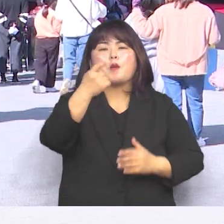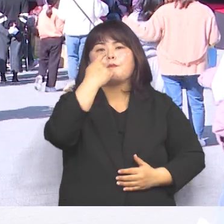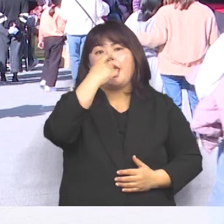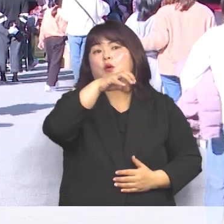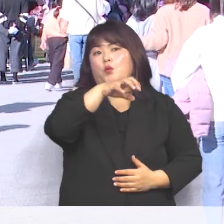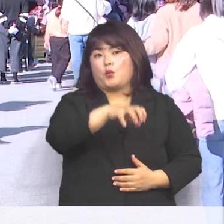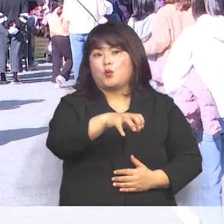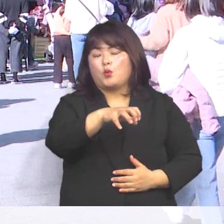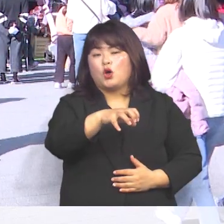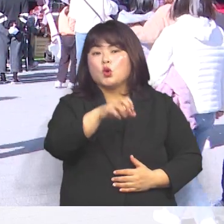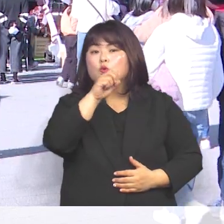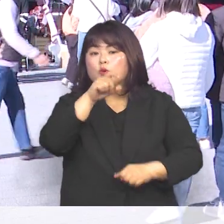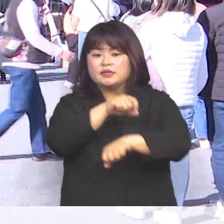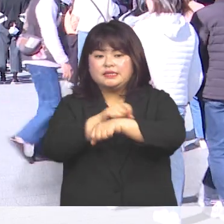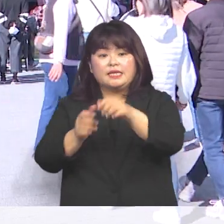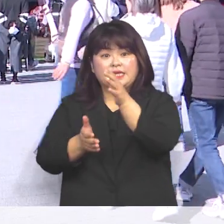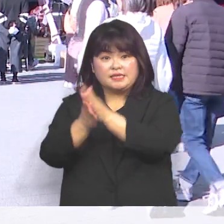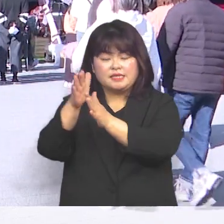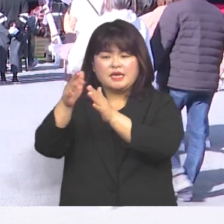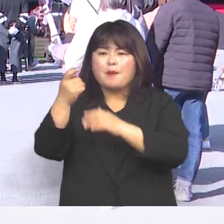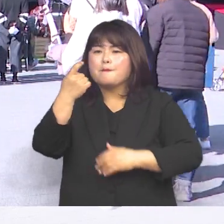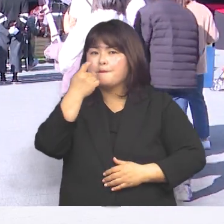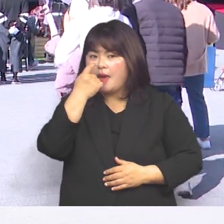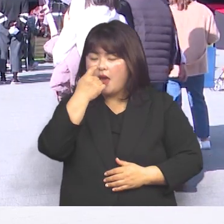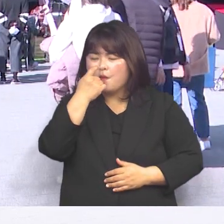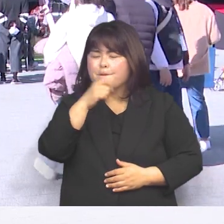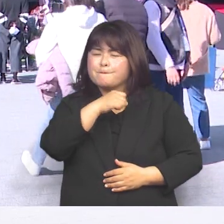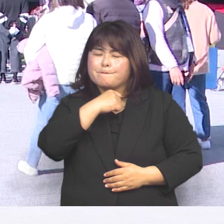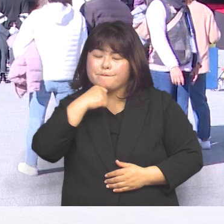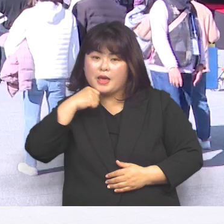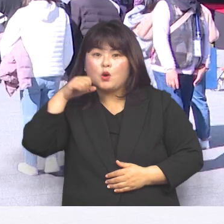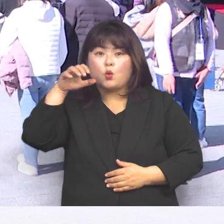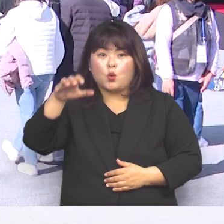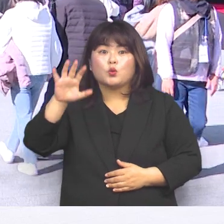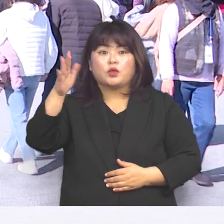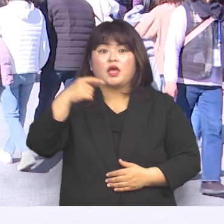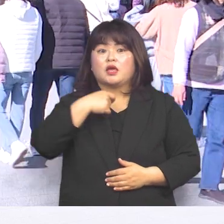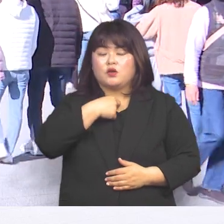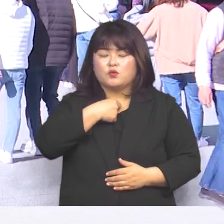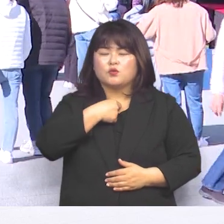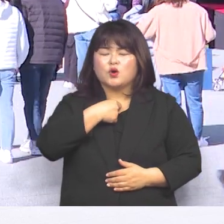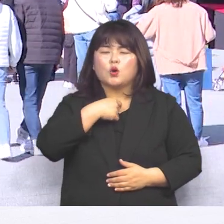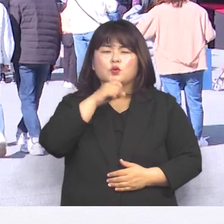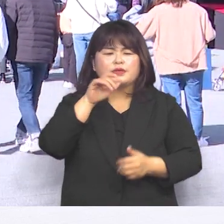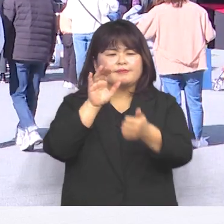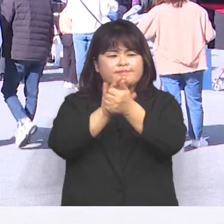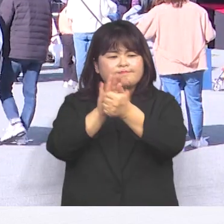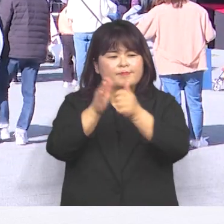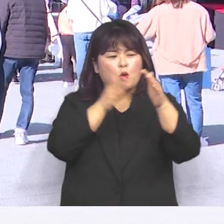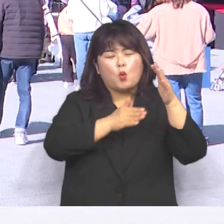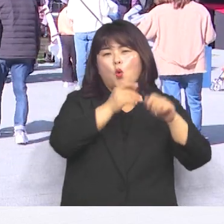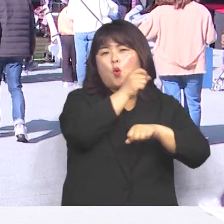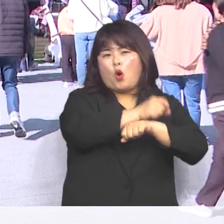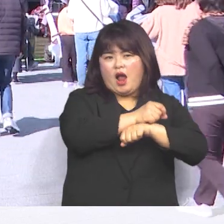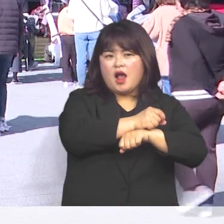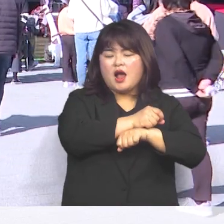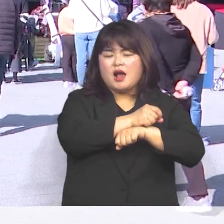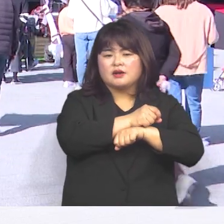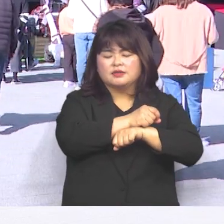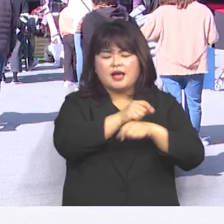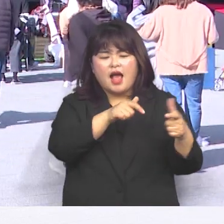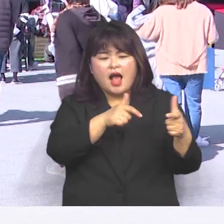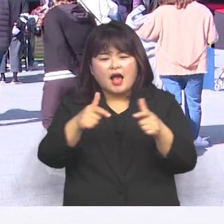배움터이고 우리 용인특례시는 배움 맛집이 되도록 시장으로서 시의 모든 공직자들 또 각